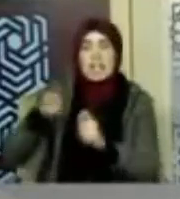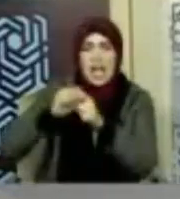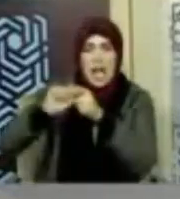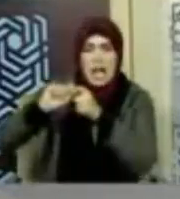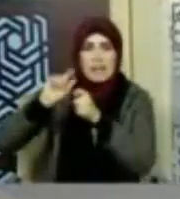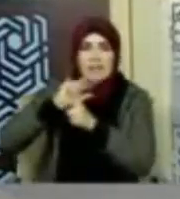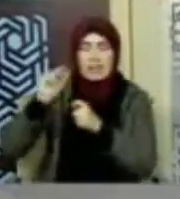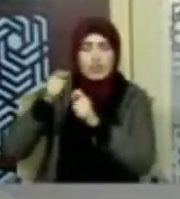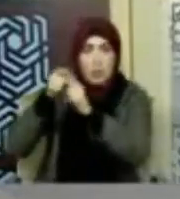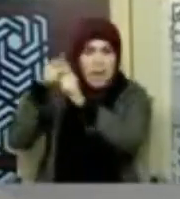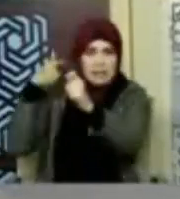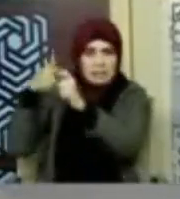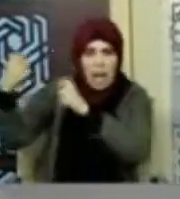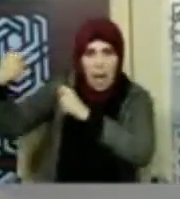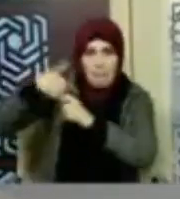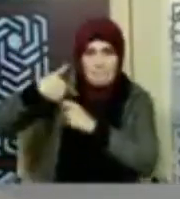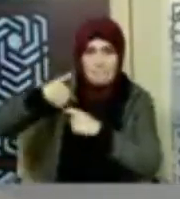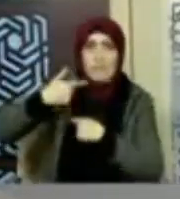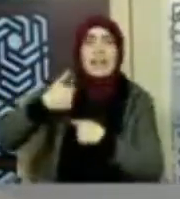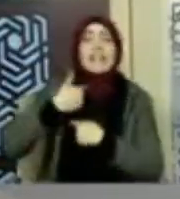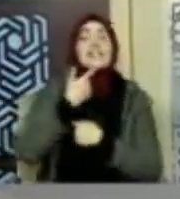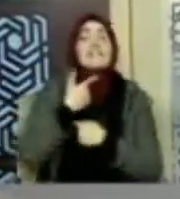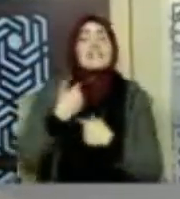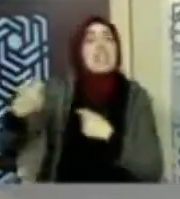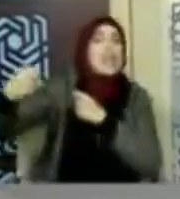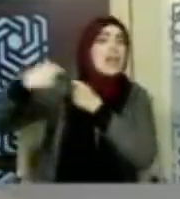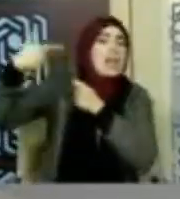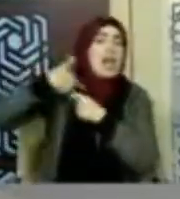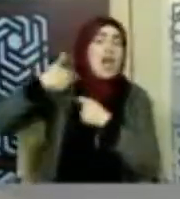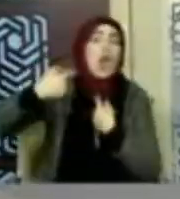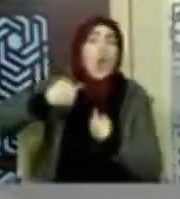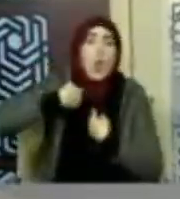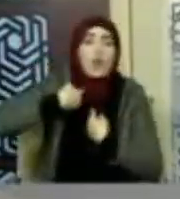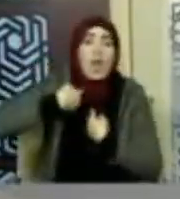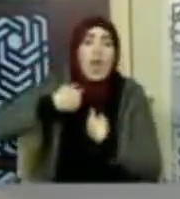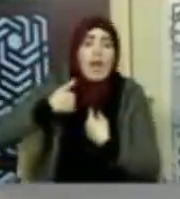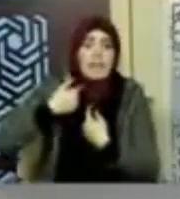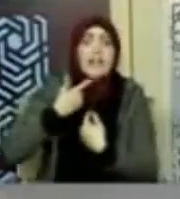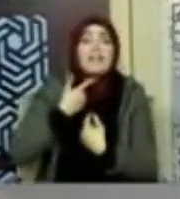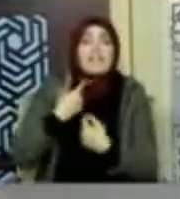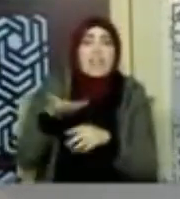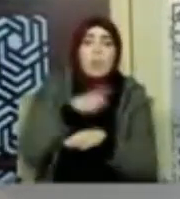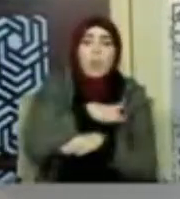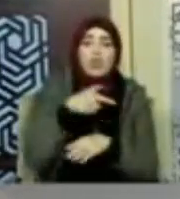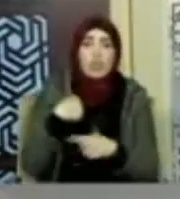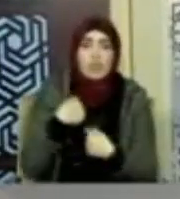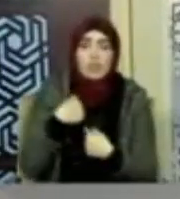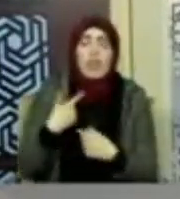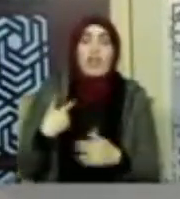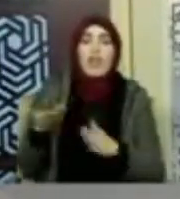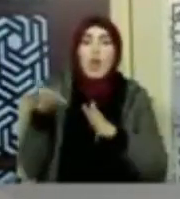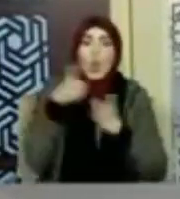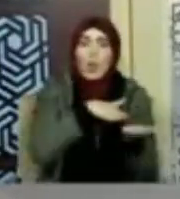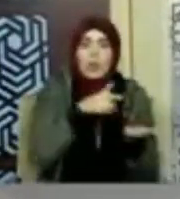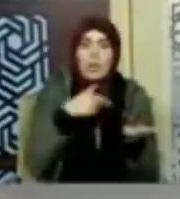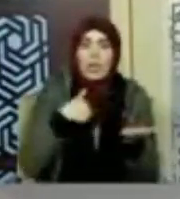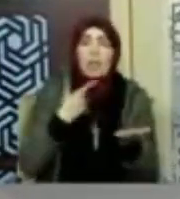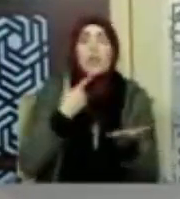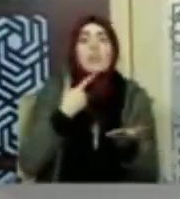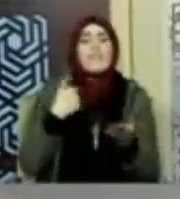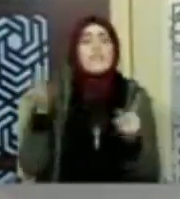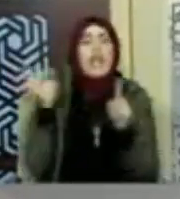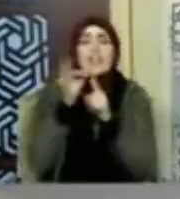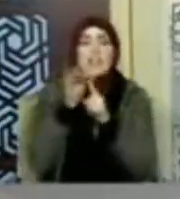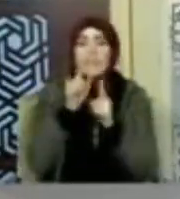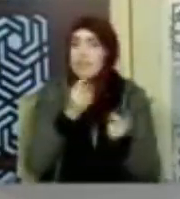هنا ها هنا، وأشار إلى عنقه، فأقتل فأدخل